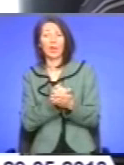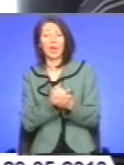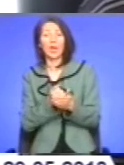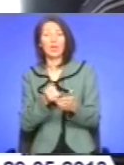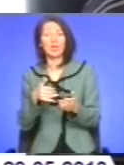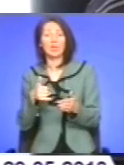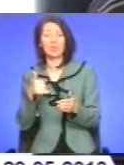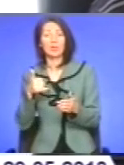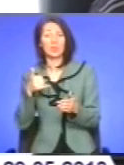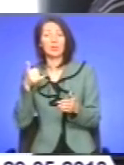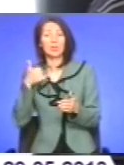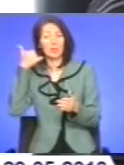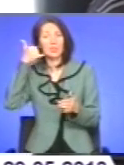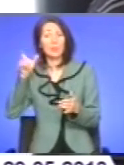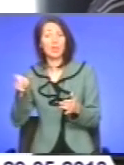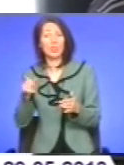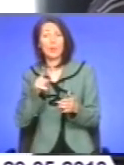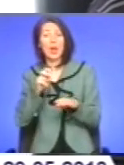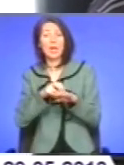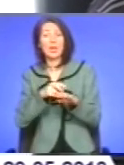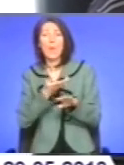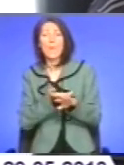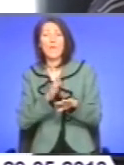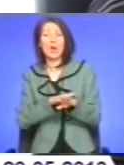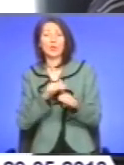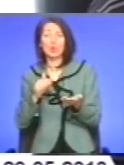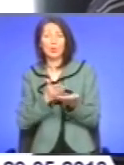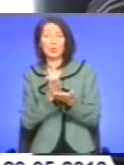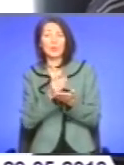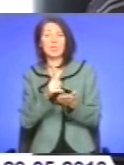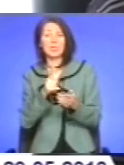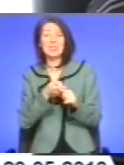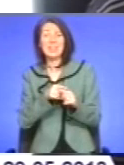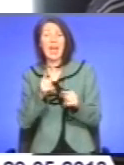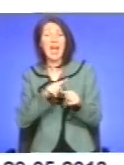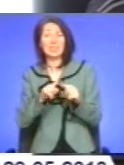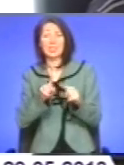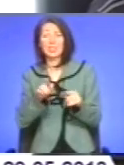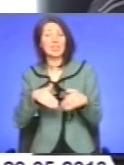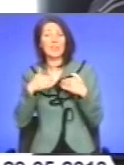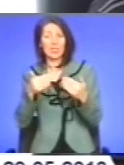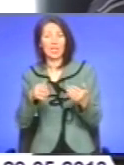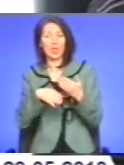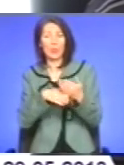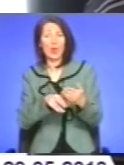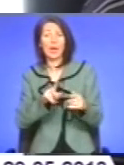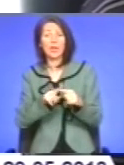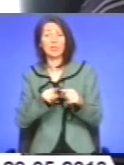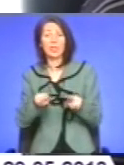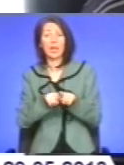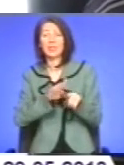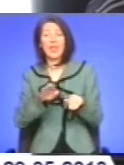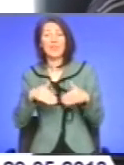диспетчерам чи лікарям важко зорієнтуватися, це екстрена чи невідкладна допомога. Як екстрена, так і